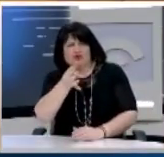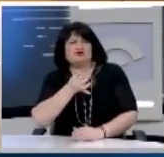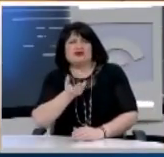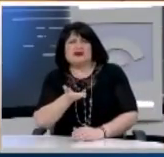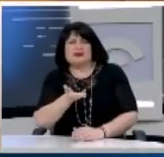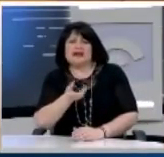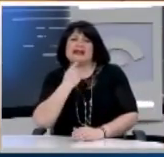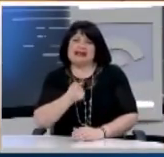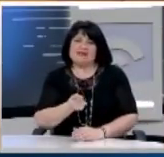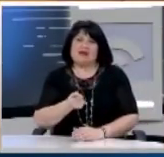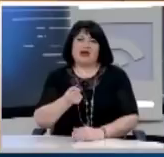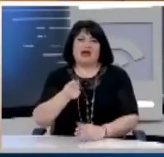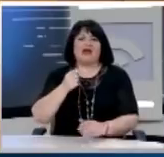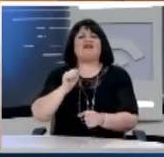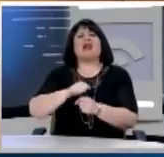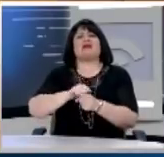επειδή υπάρχουν ανόητοι,